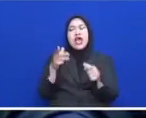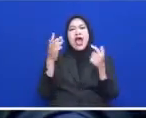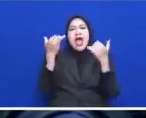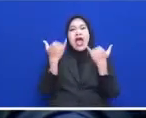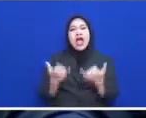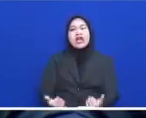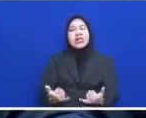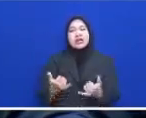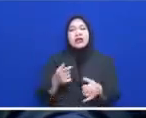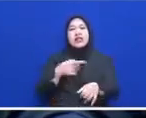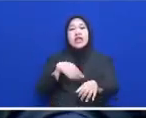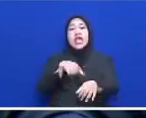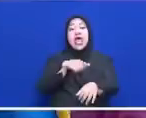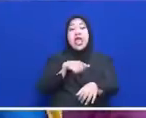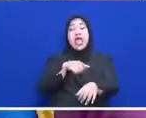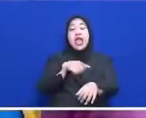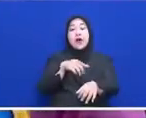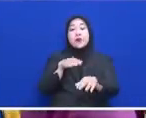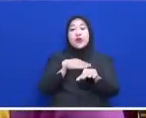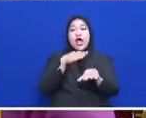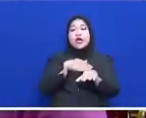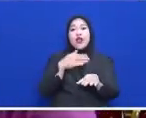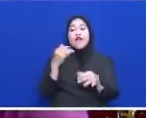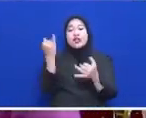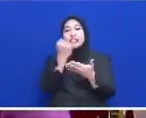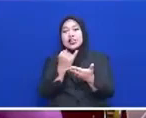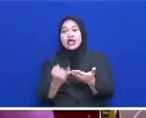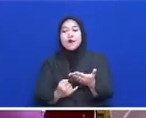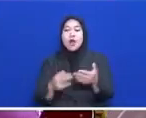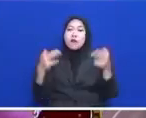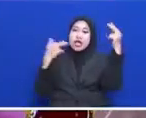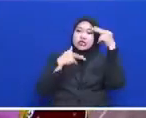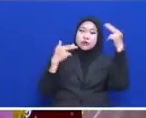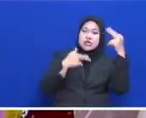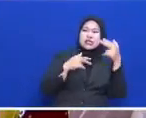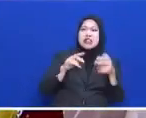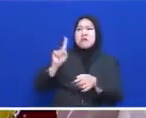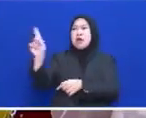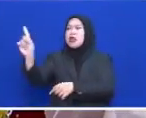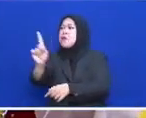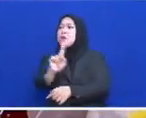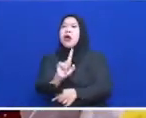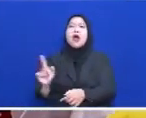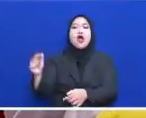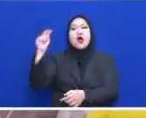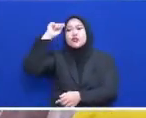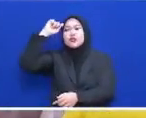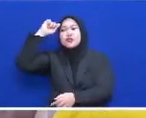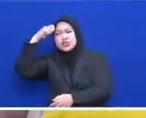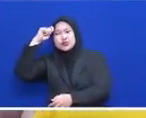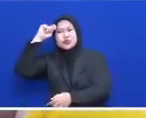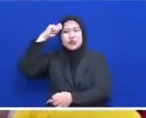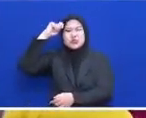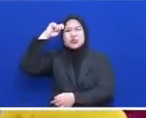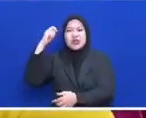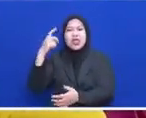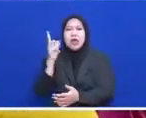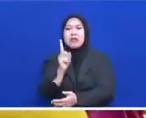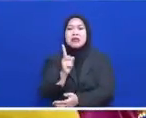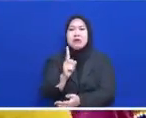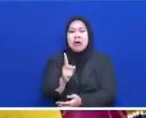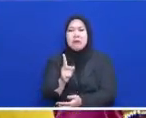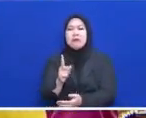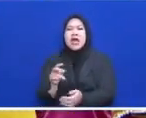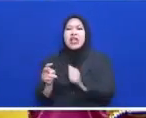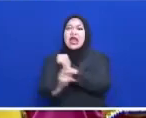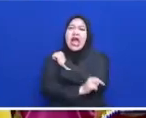akan berekspresi di Biennale di mana, oh sulit sekali. Datang di dalam forum-forum kebudayaan dunia sulit sekali. Kenapa? Karena negara